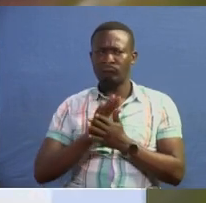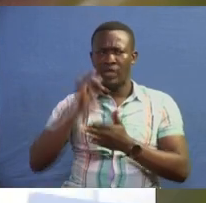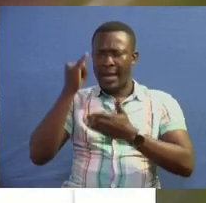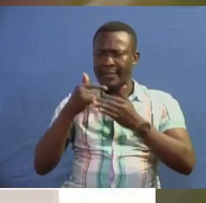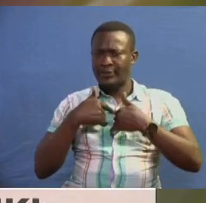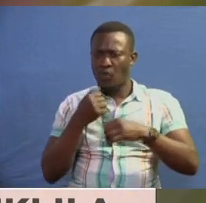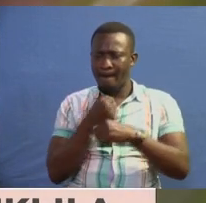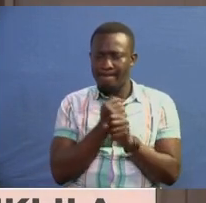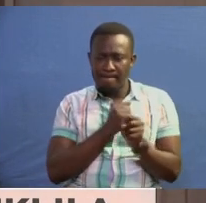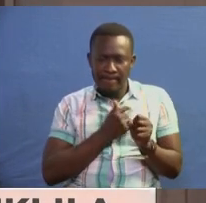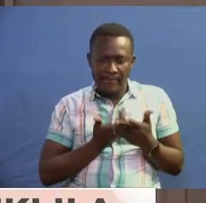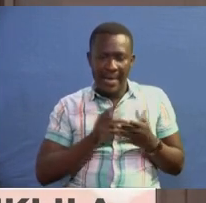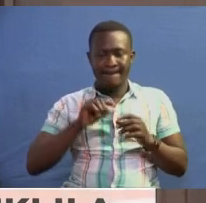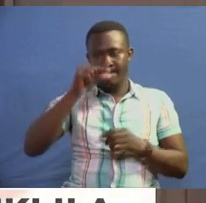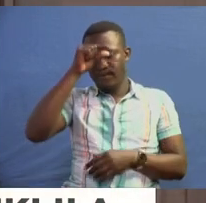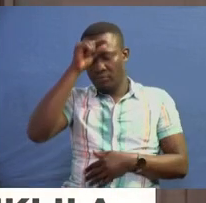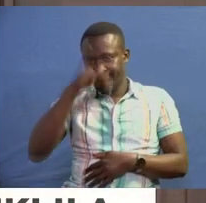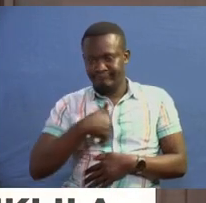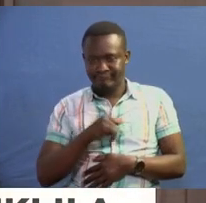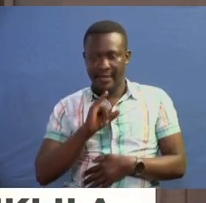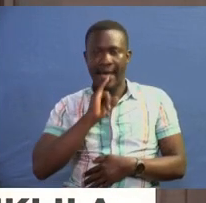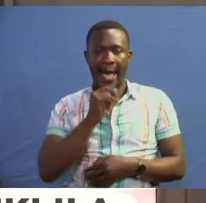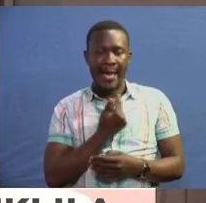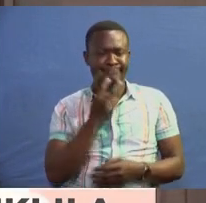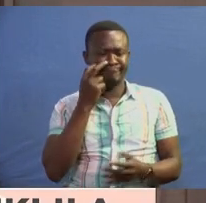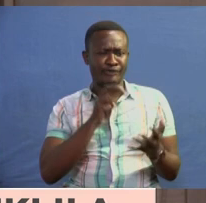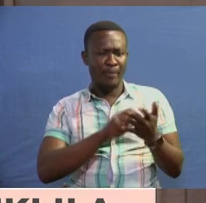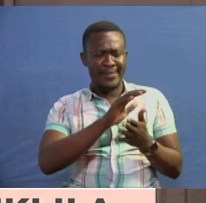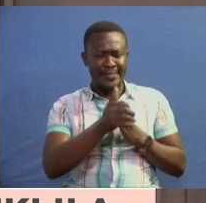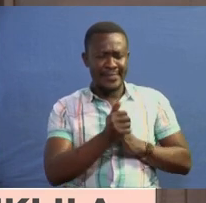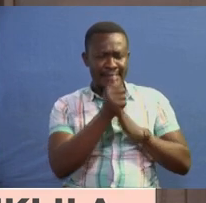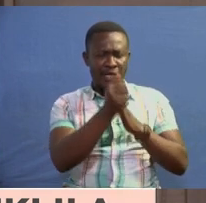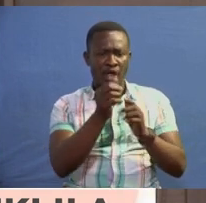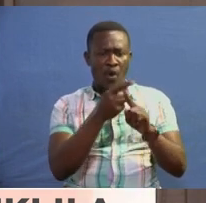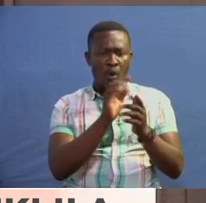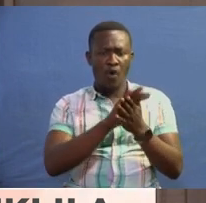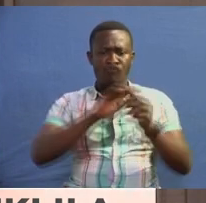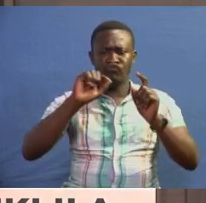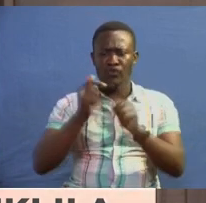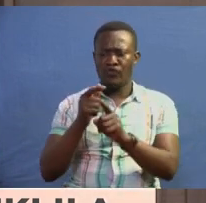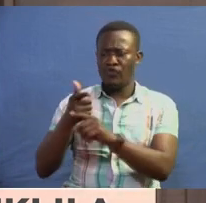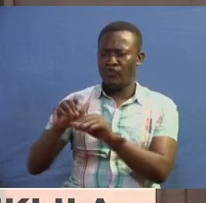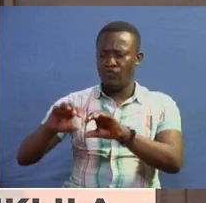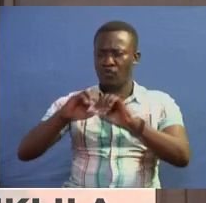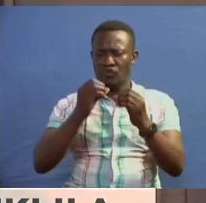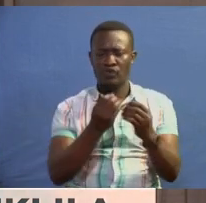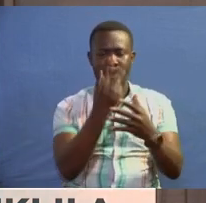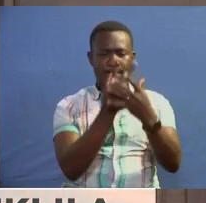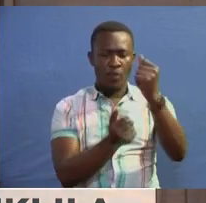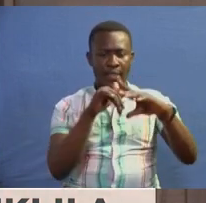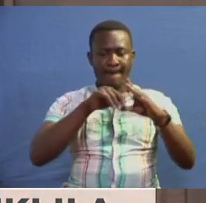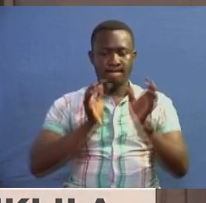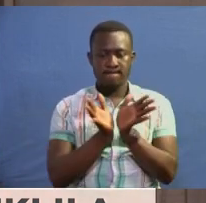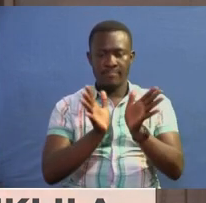kubuni serikali ya mseto. I commend the leadership of diverse organizations, both in